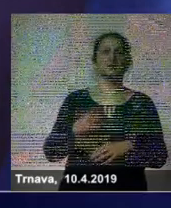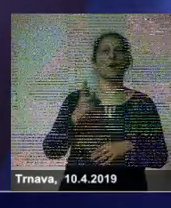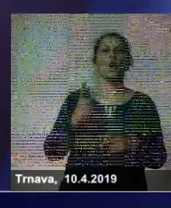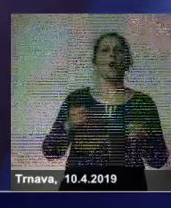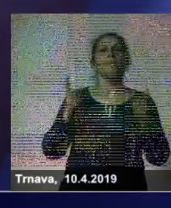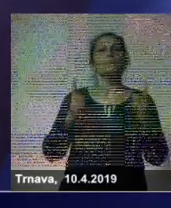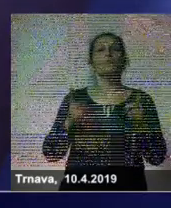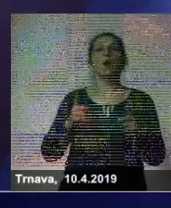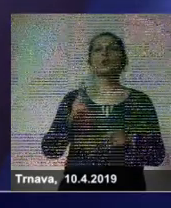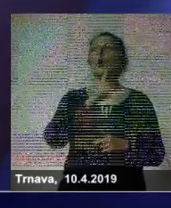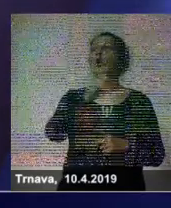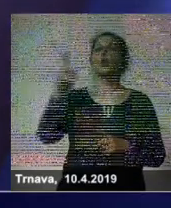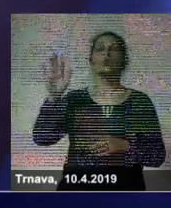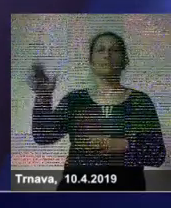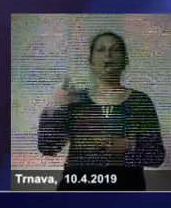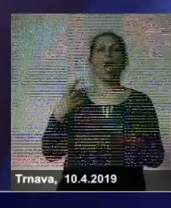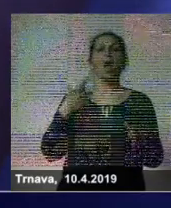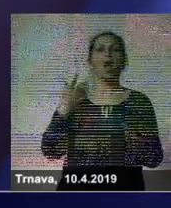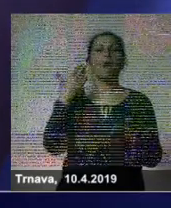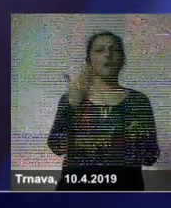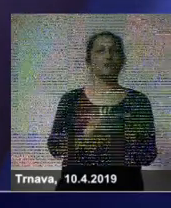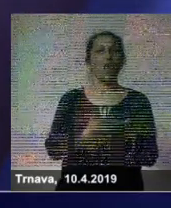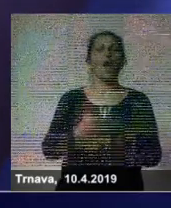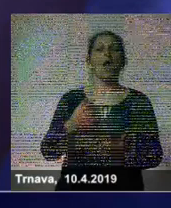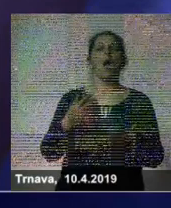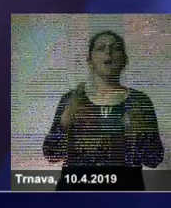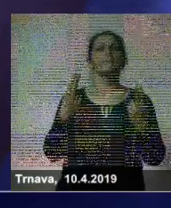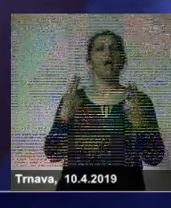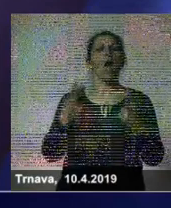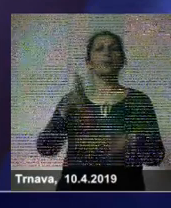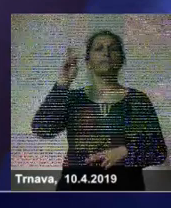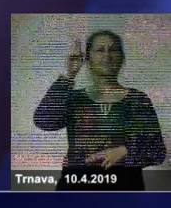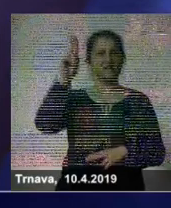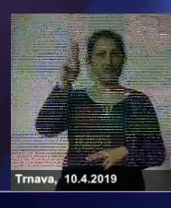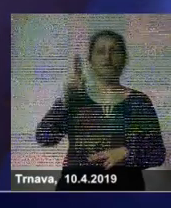povinní, ktorí mali predložiť majetkové priznanie, ho predložili v termíne.